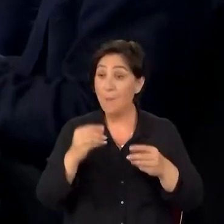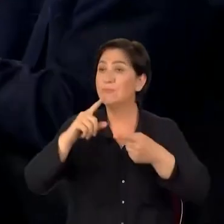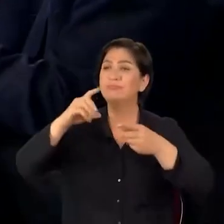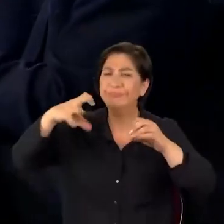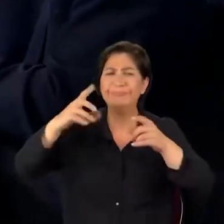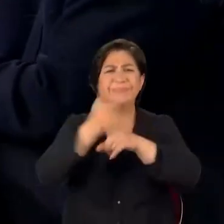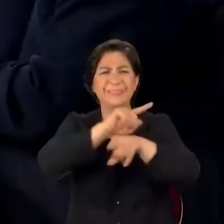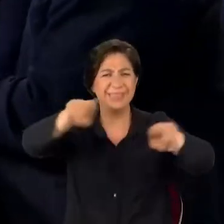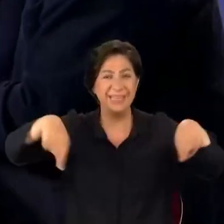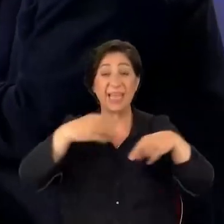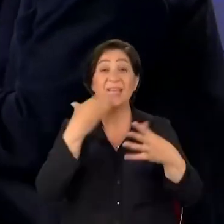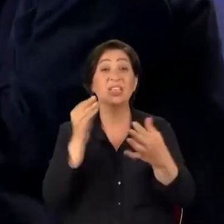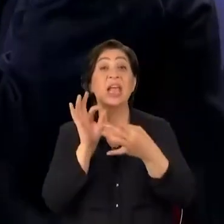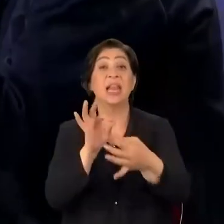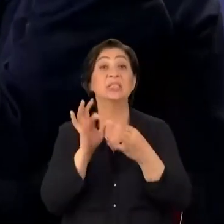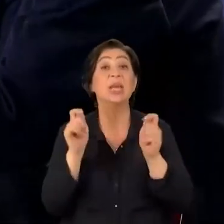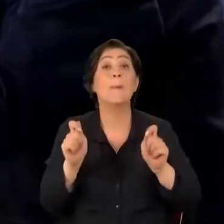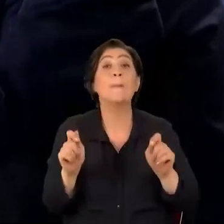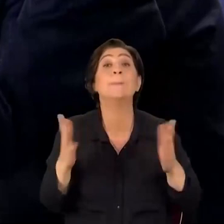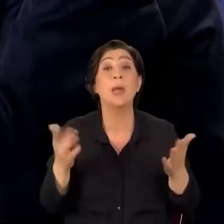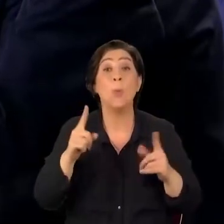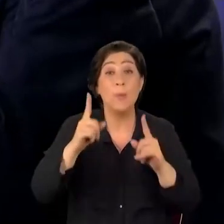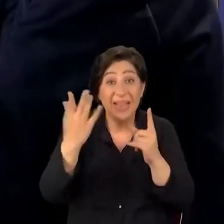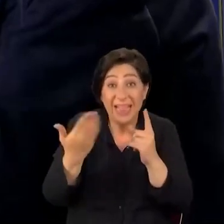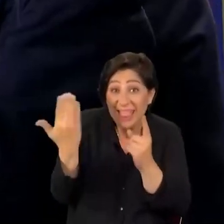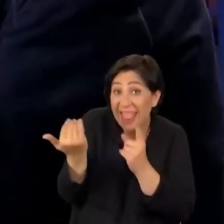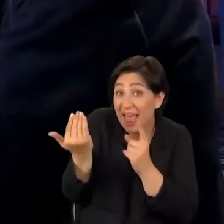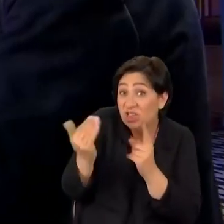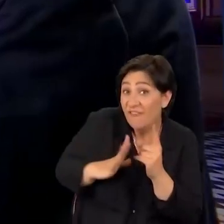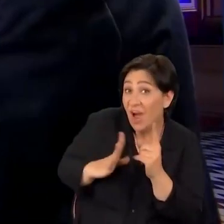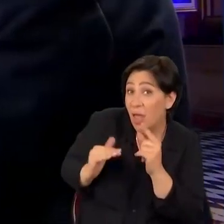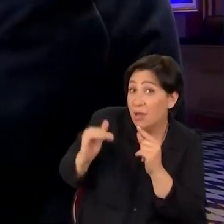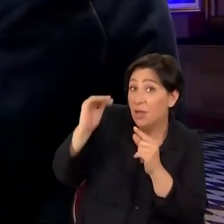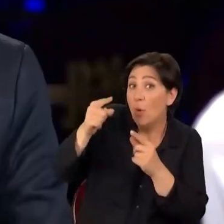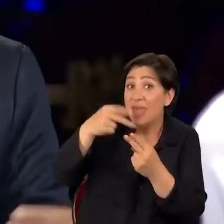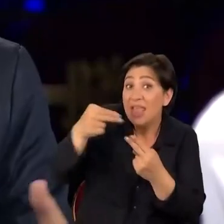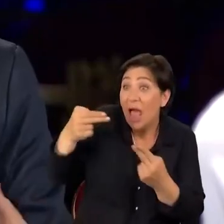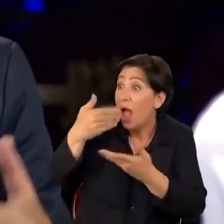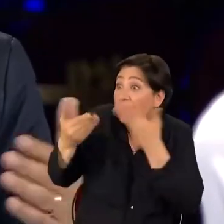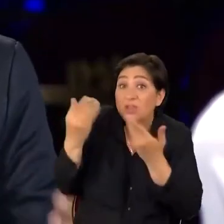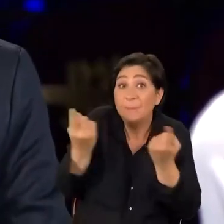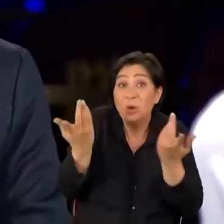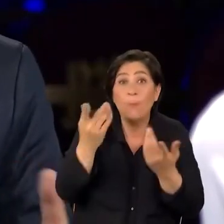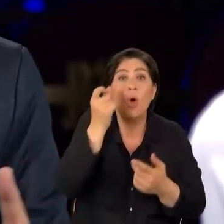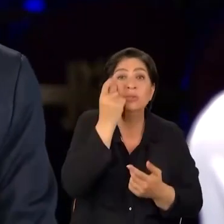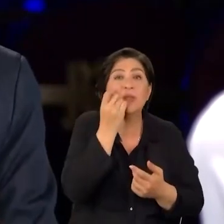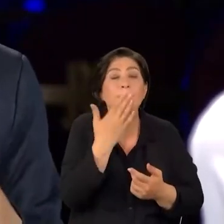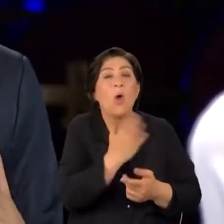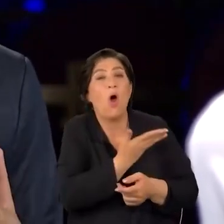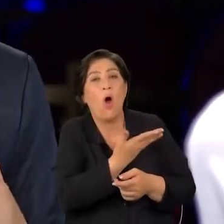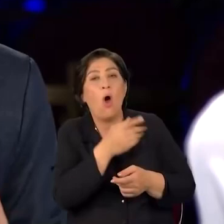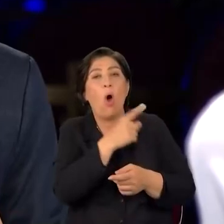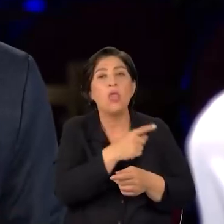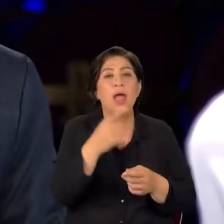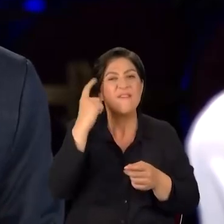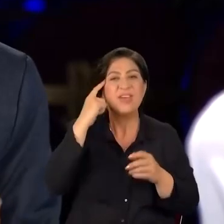ve gençlerle bu ilişkiyi kuramamaları, böyle bir gelecek tahayyülleri ve hikayeleri yok. Çünkü böyle bir özlemleri yok. Onlar da